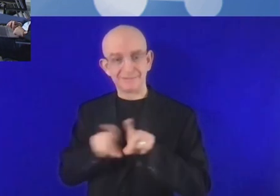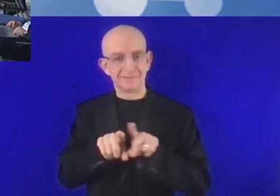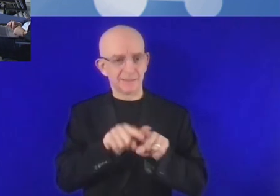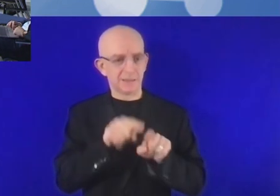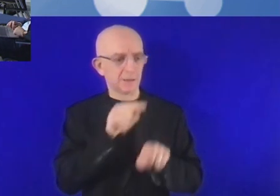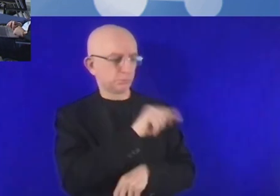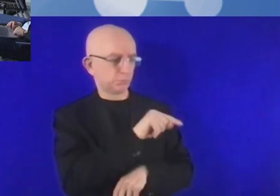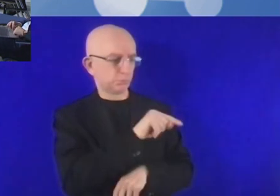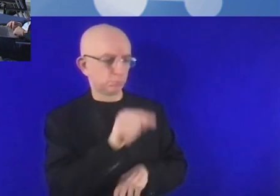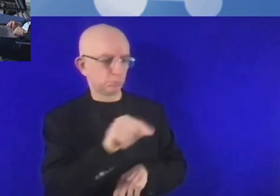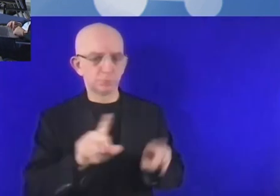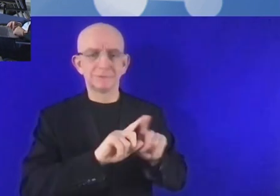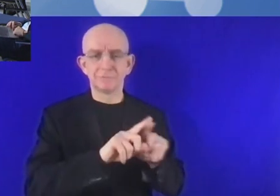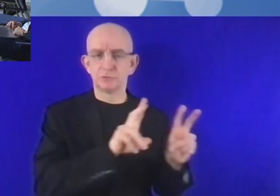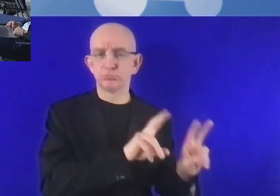jakości, ale także etyki.